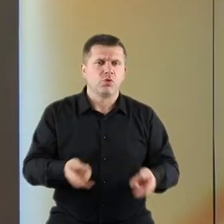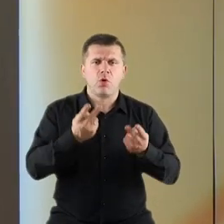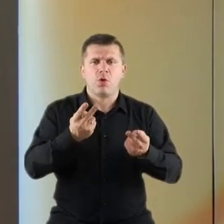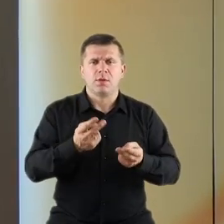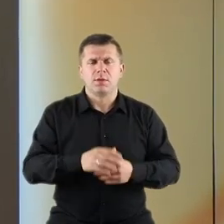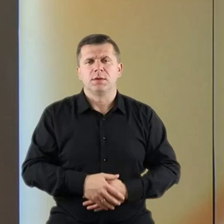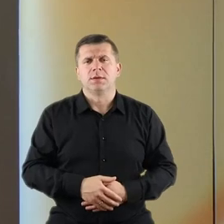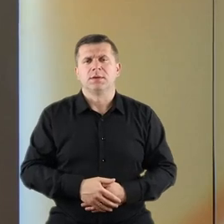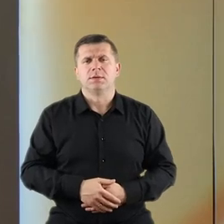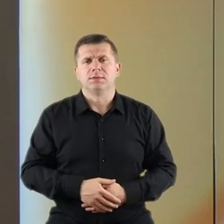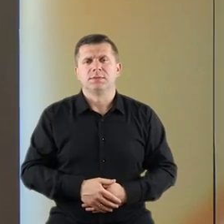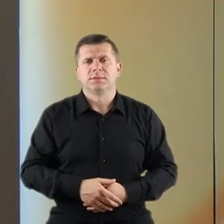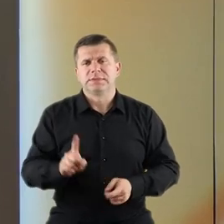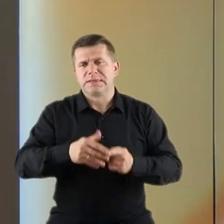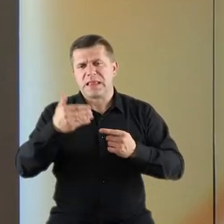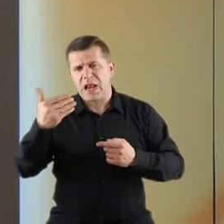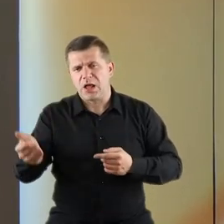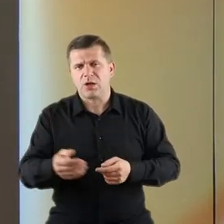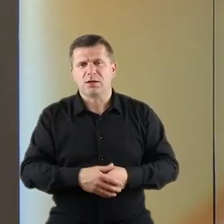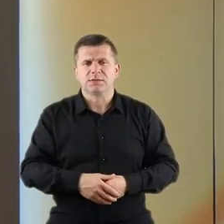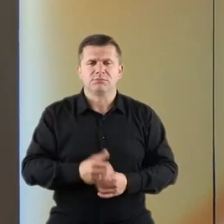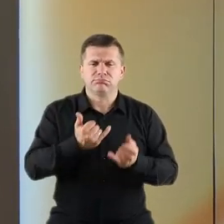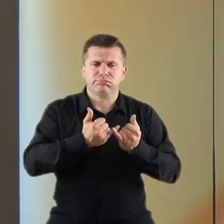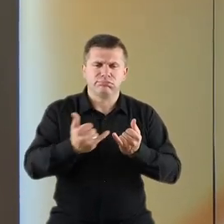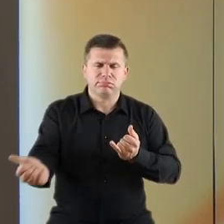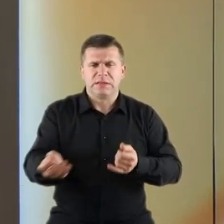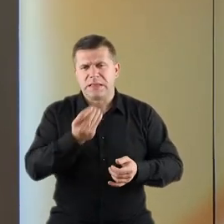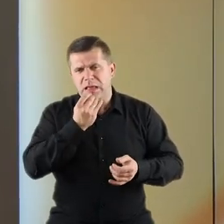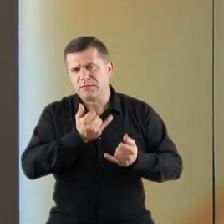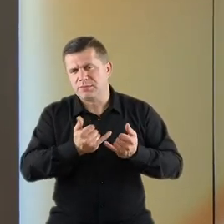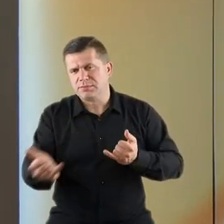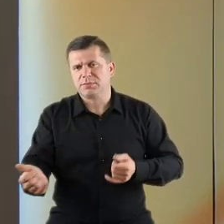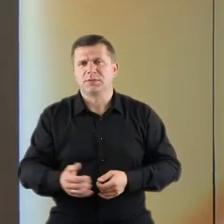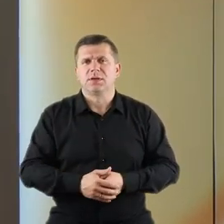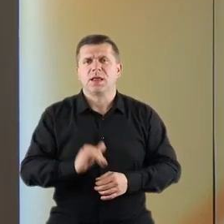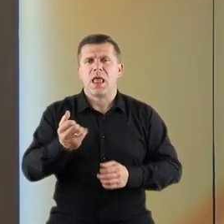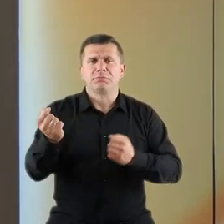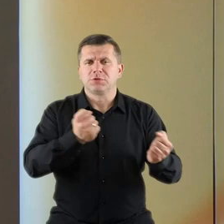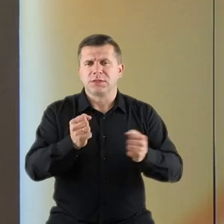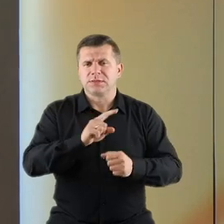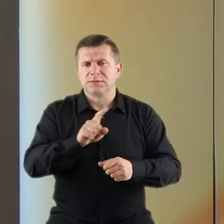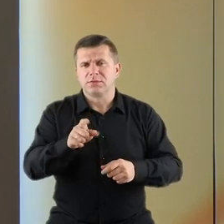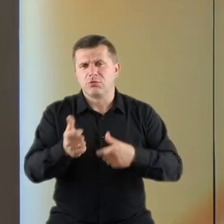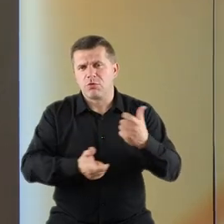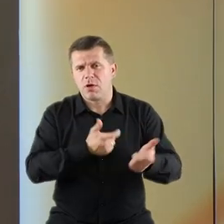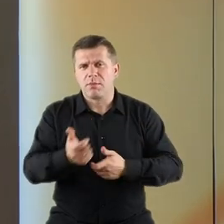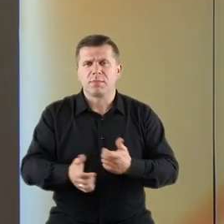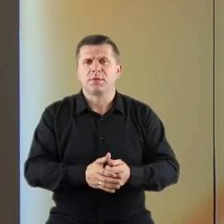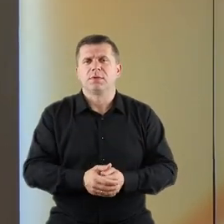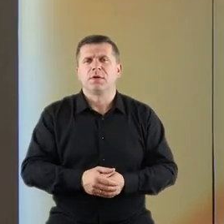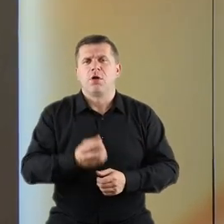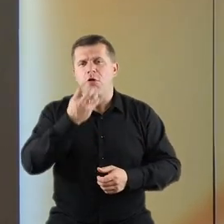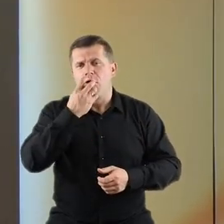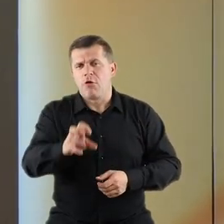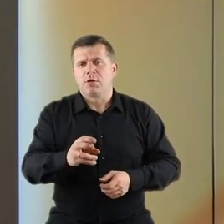Bliskiego z dalekiego tys pić odpowiednio z jakiego przesileniu zamówią z odżywką na ogień gorący na